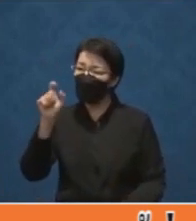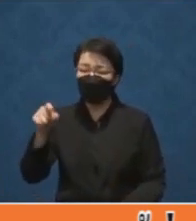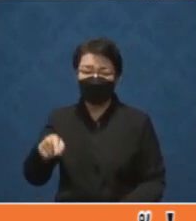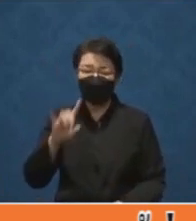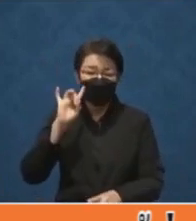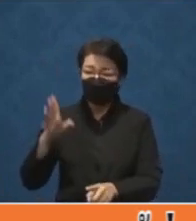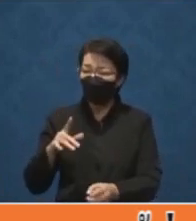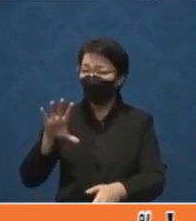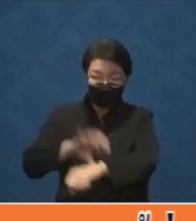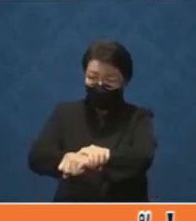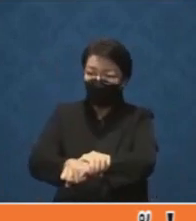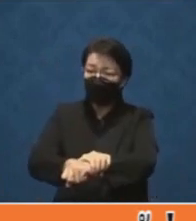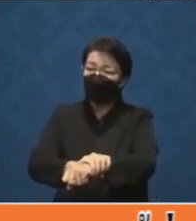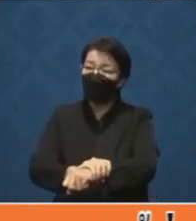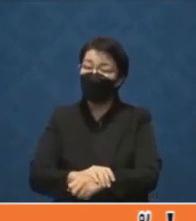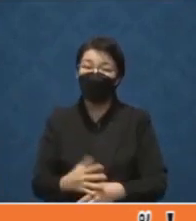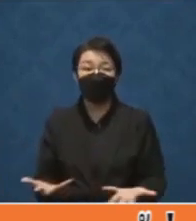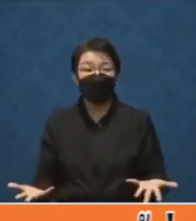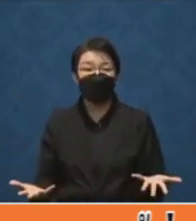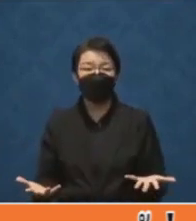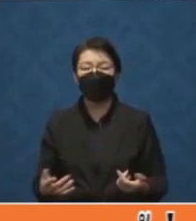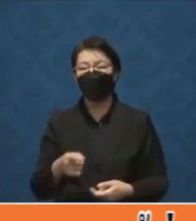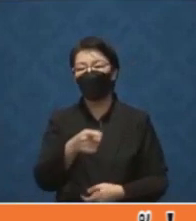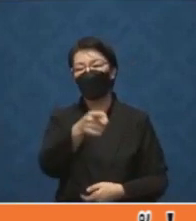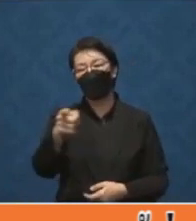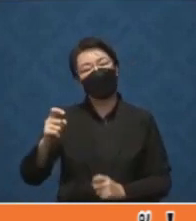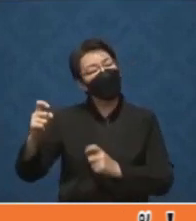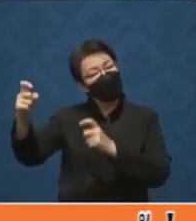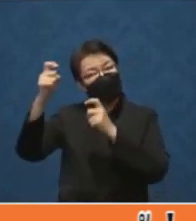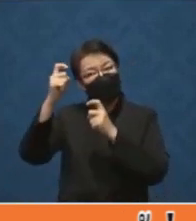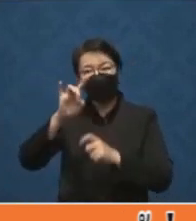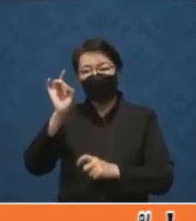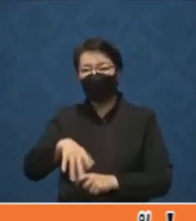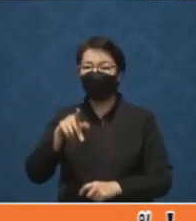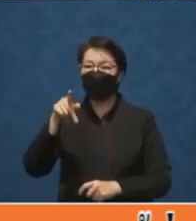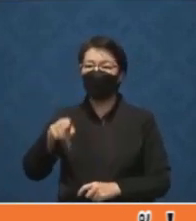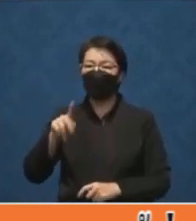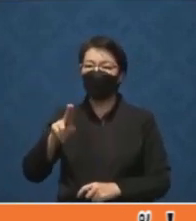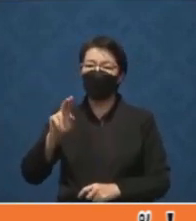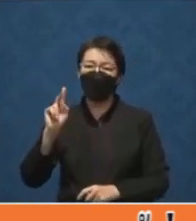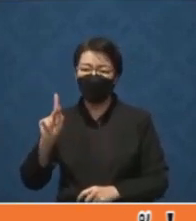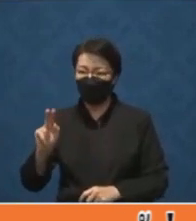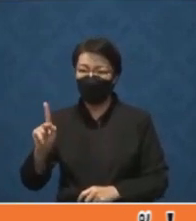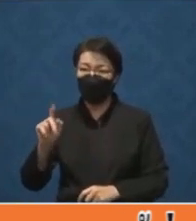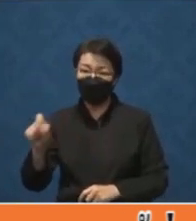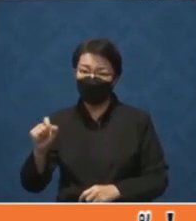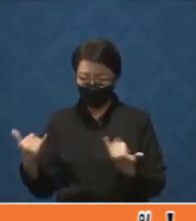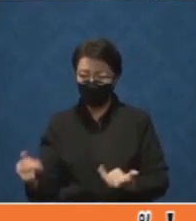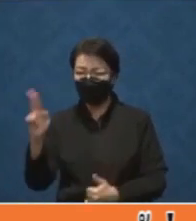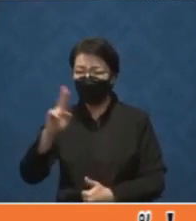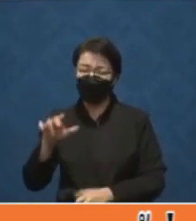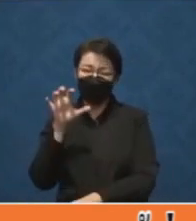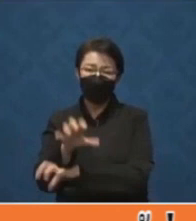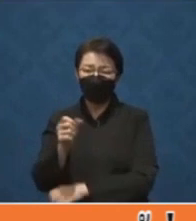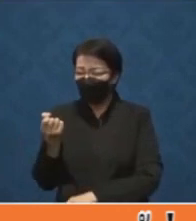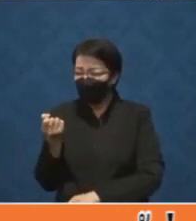ที่เรียบร้อยนี่แหละครับคืออันตรายอย่างยิ่งของการใช้พรก.ฉุกเฉินฉบับปัจจุบันที่ได้ให้อ